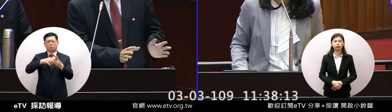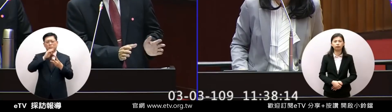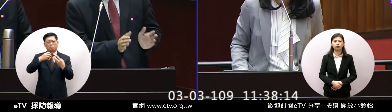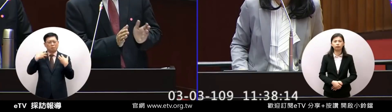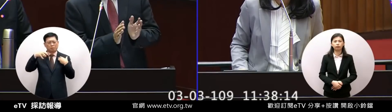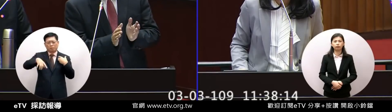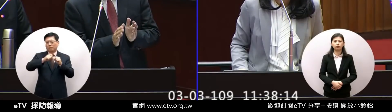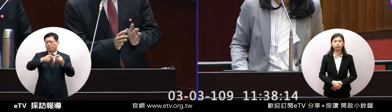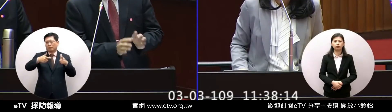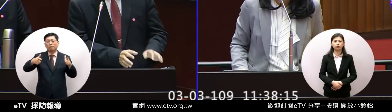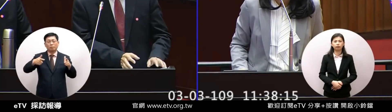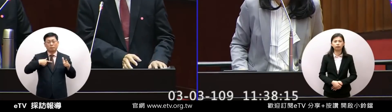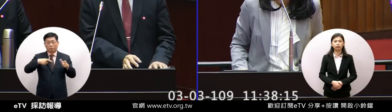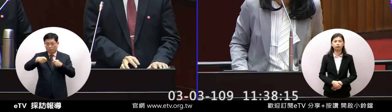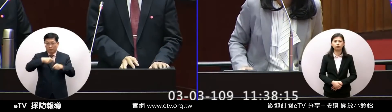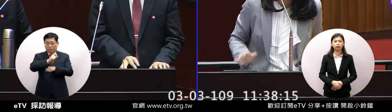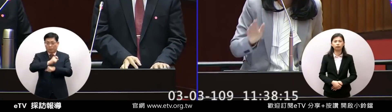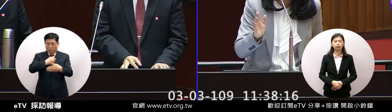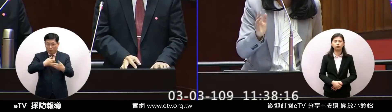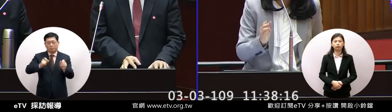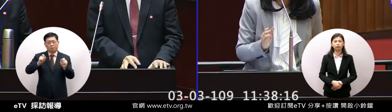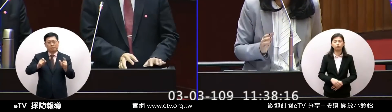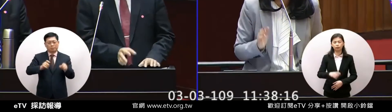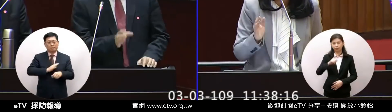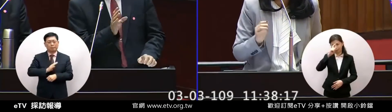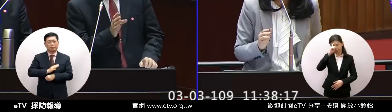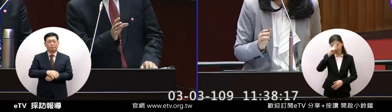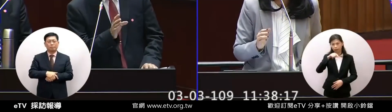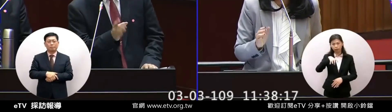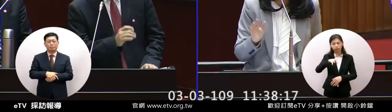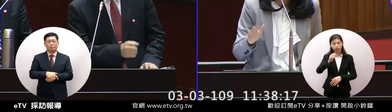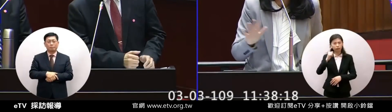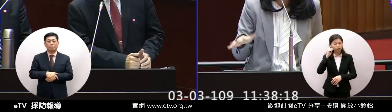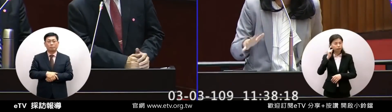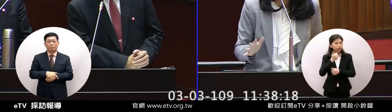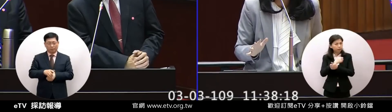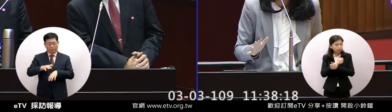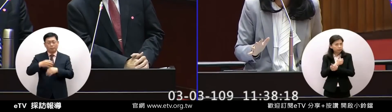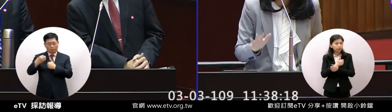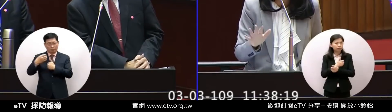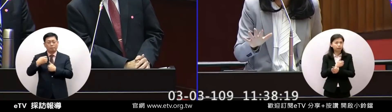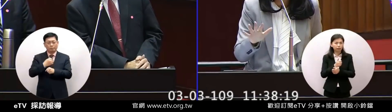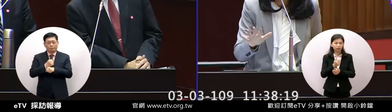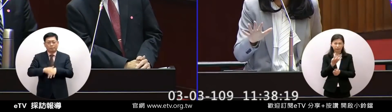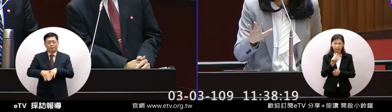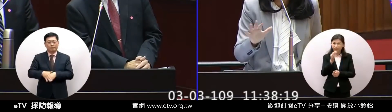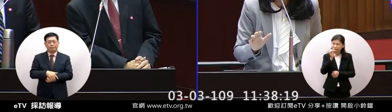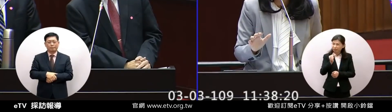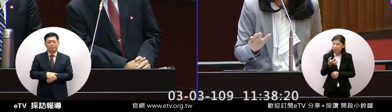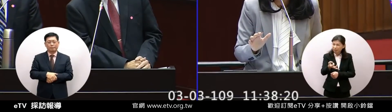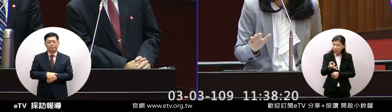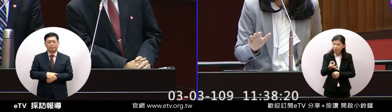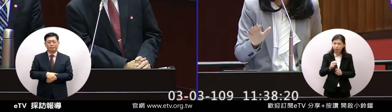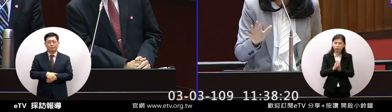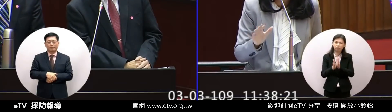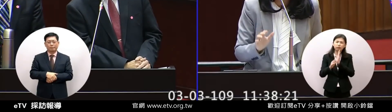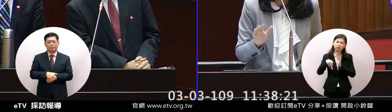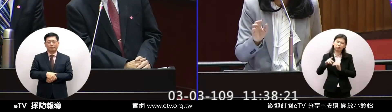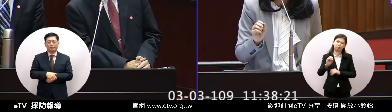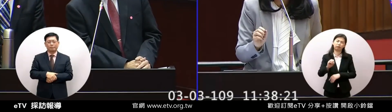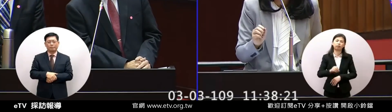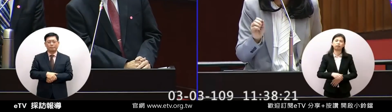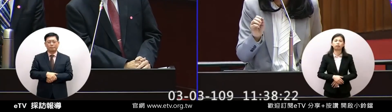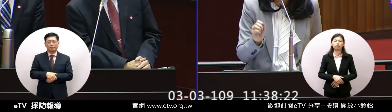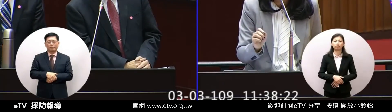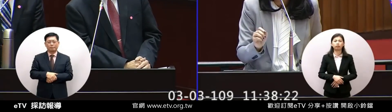位不一样，所以那个计划办公室有。 我只是希望说部长可以考虑一下，因为这里面几亿的经费都是在做这个 PO 的部分啦，我们